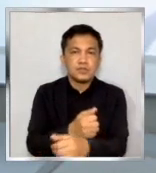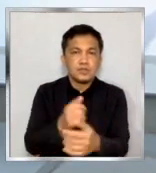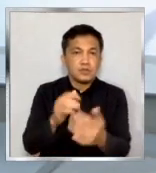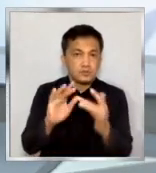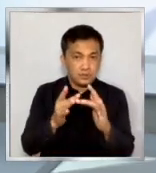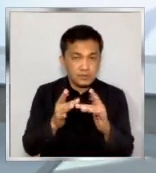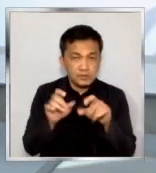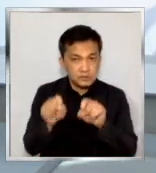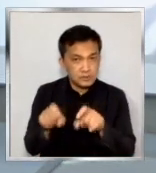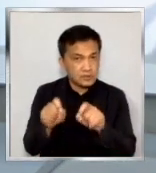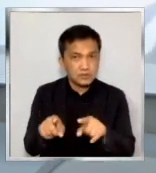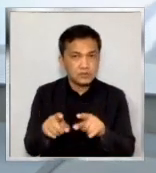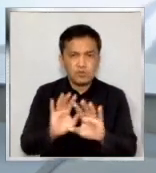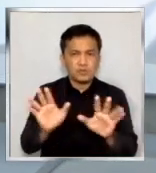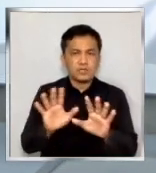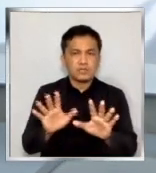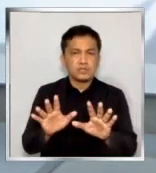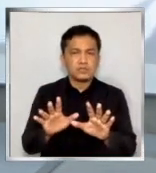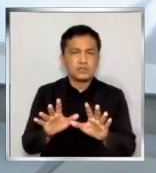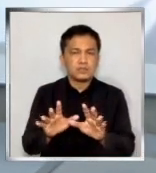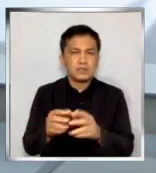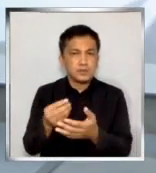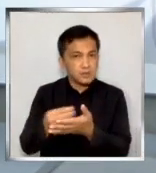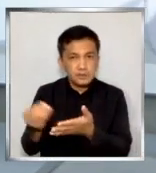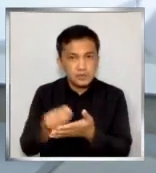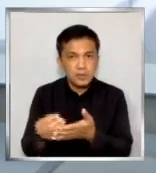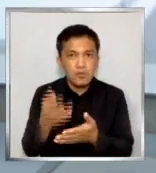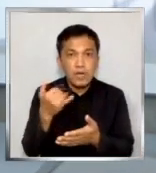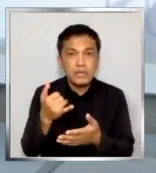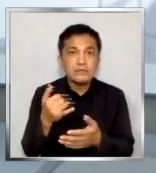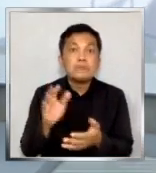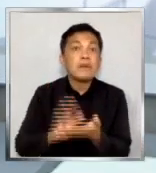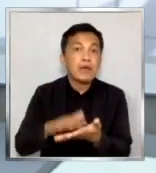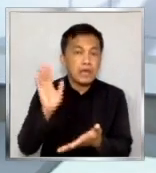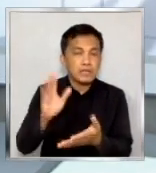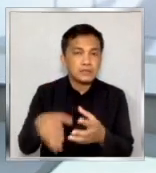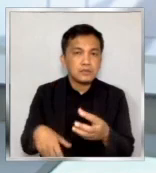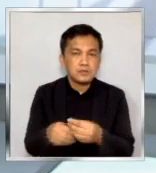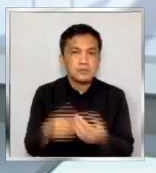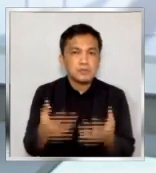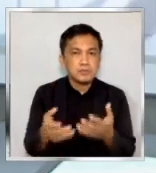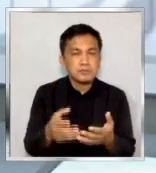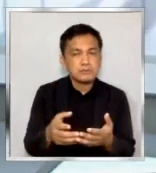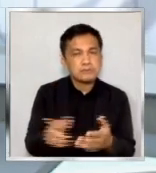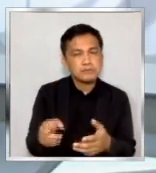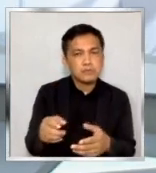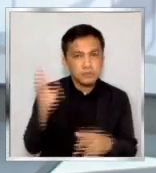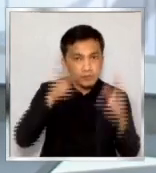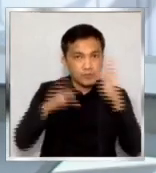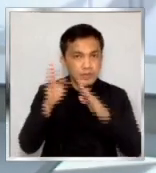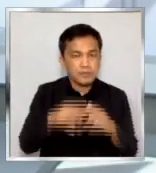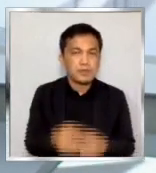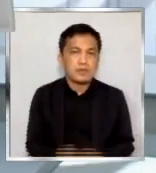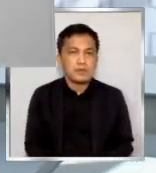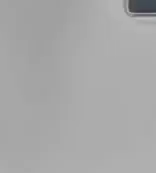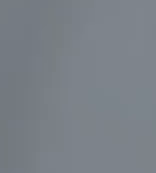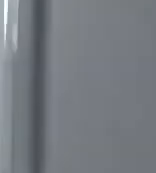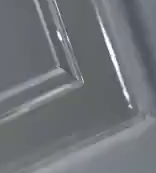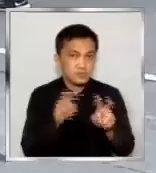di dapat tangkilikin dahil bukod sa mas mahal, baka sa aberya lang ito mauwi. At yan po ang tinutukan ni Cedric